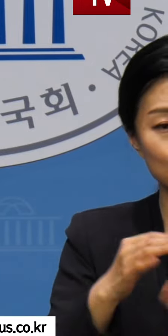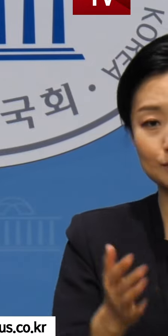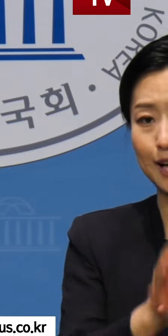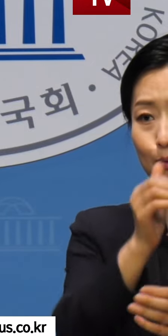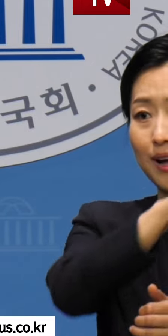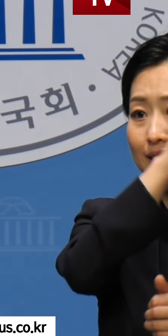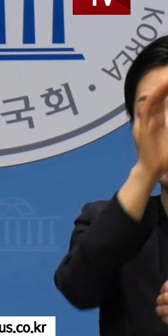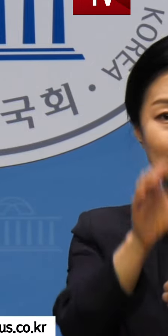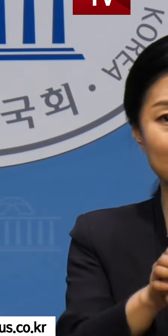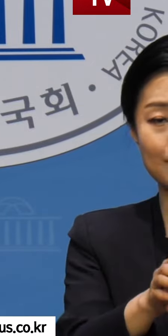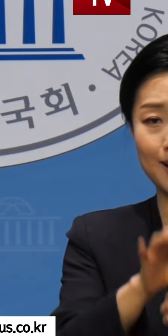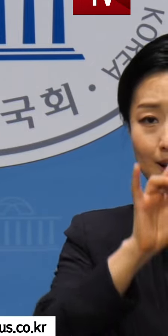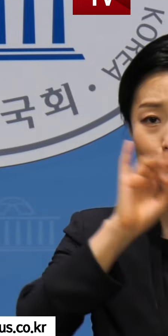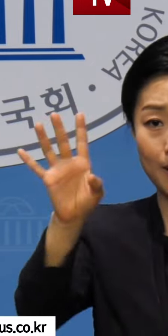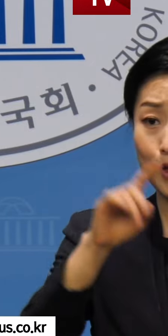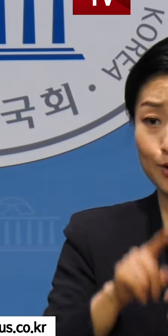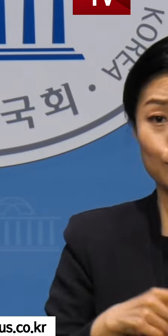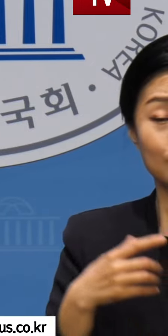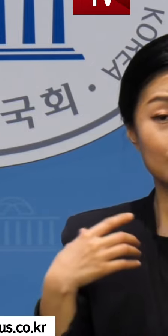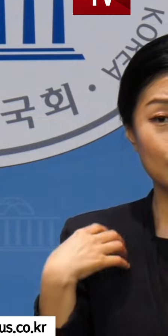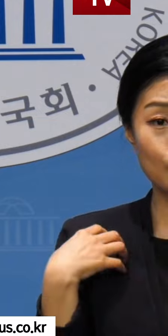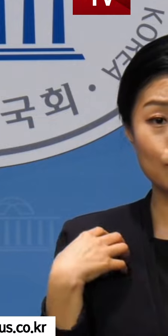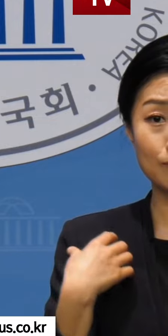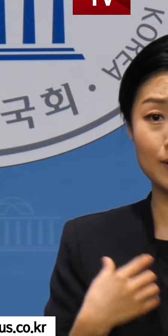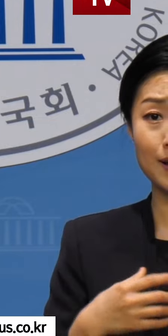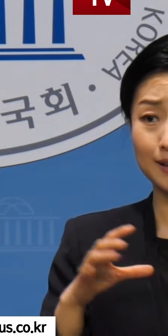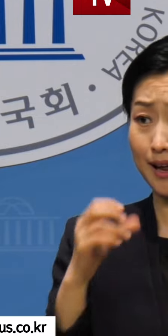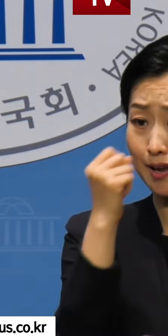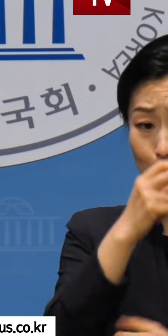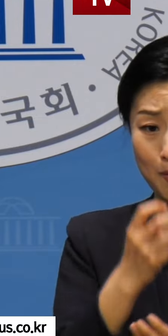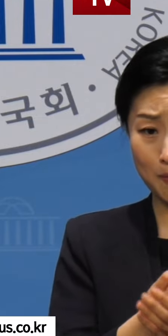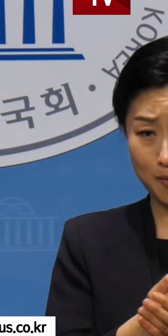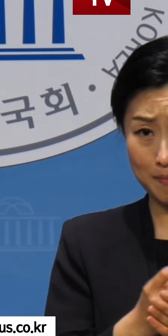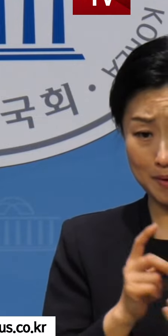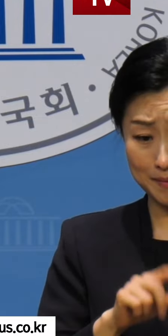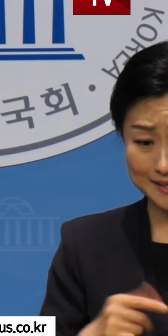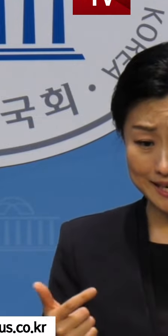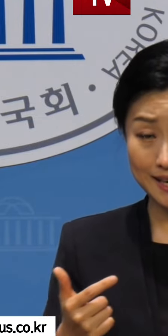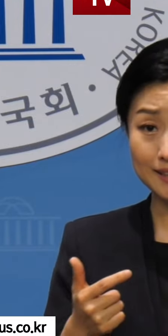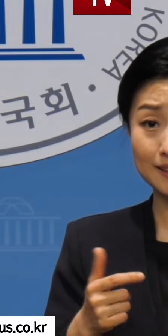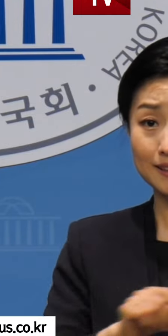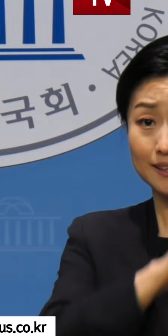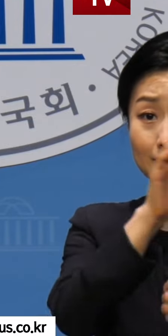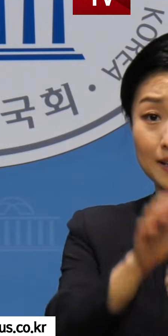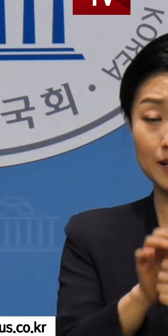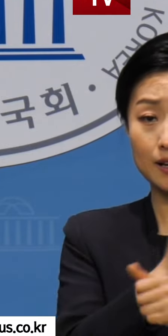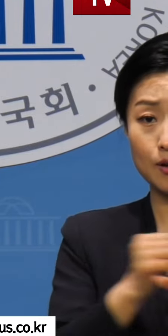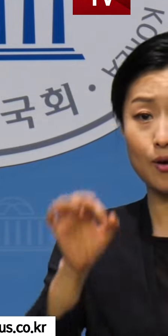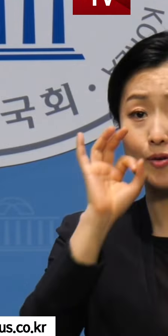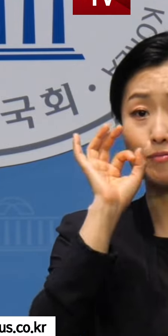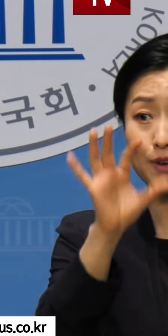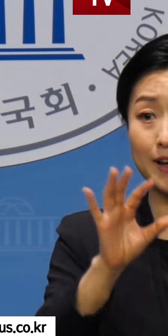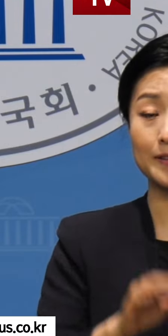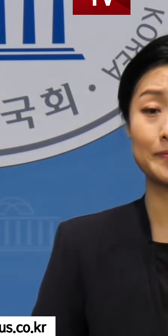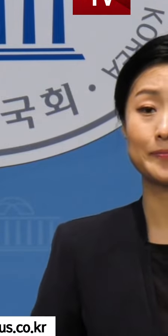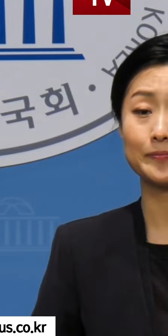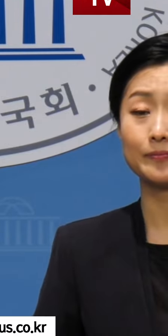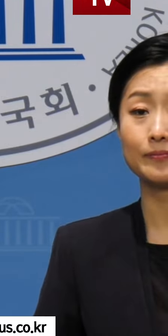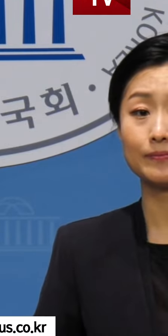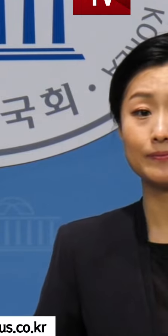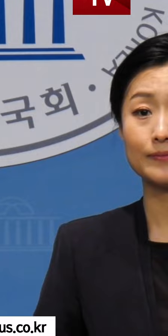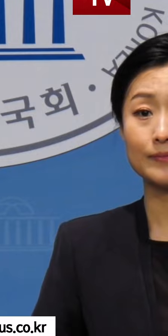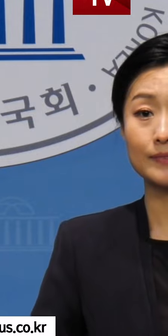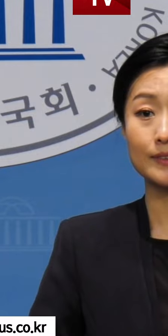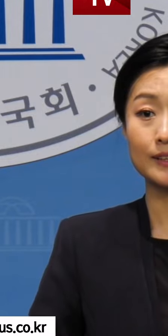장관에 앉히려는 윤석열 대통령의 반헌법적 인사전횡을 더는 용납할 수 없습니다.